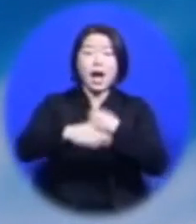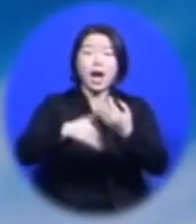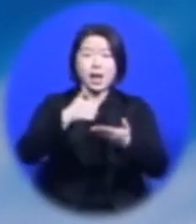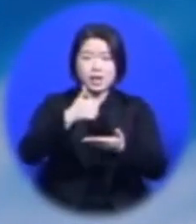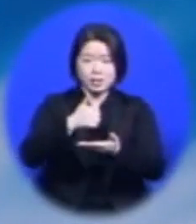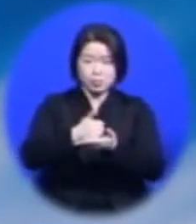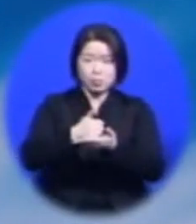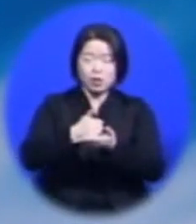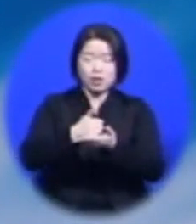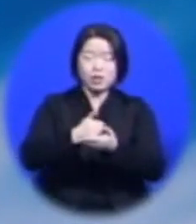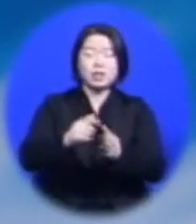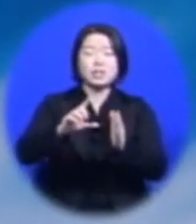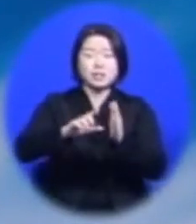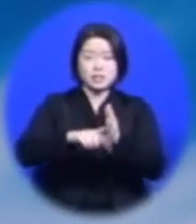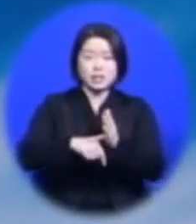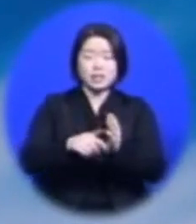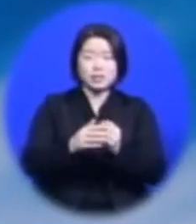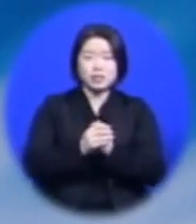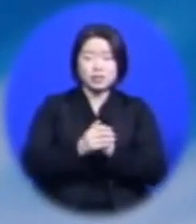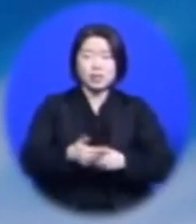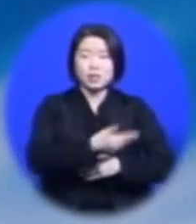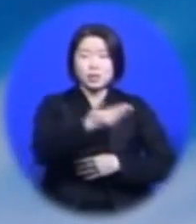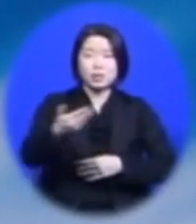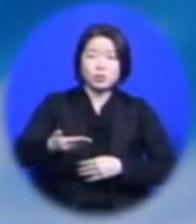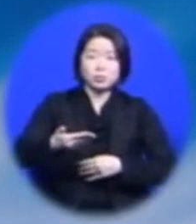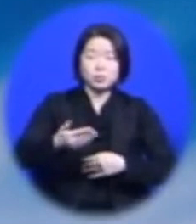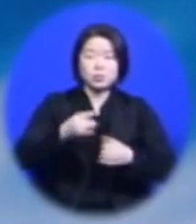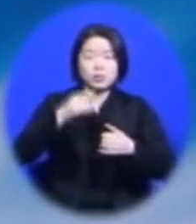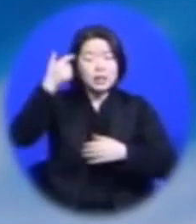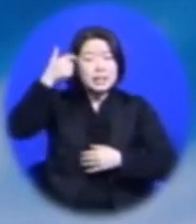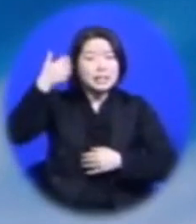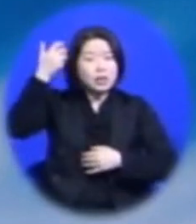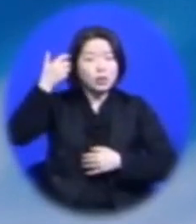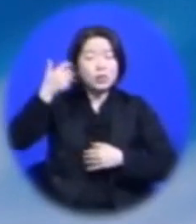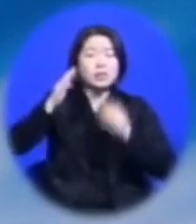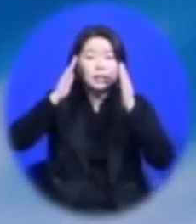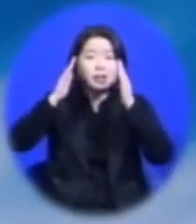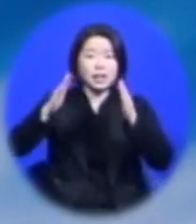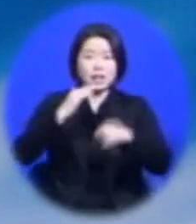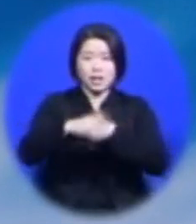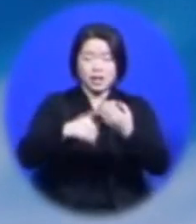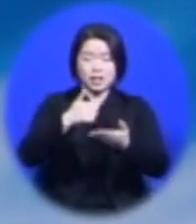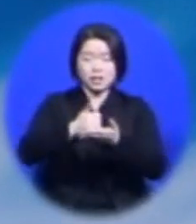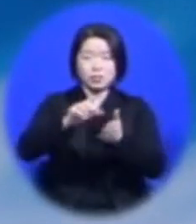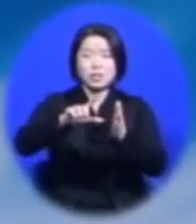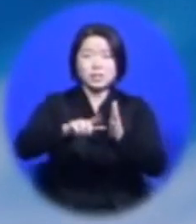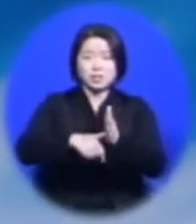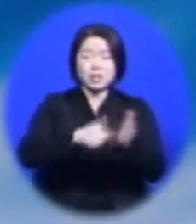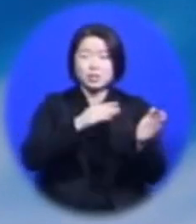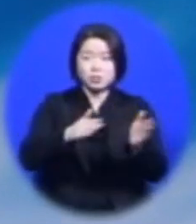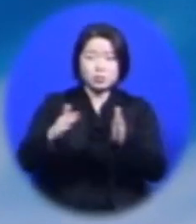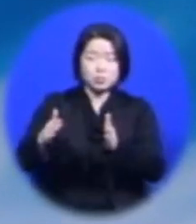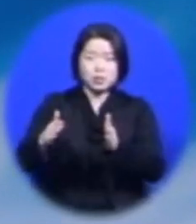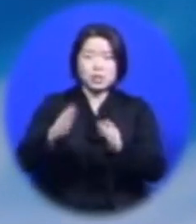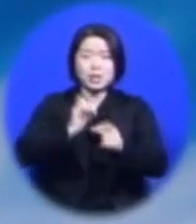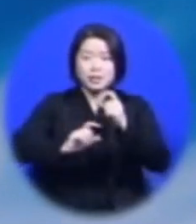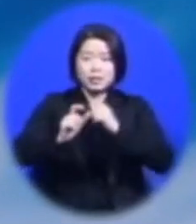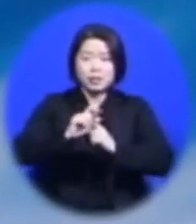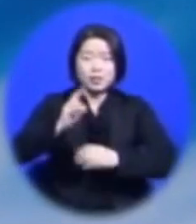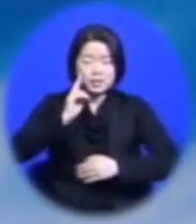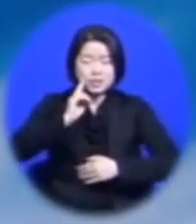하나님과의 시간, 여러분의 영혼을 향한 하나님과의 시간의 준비는 이건 더